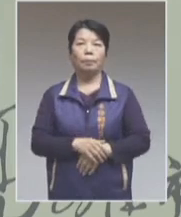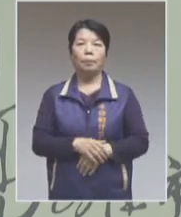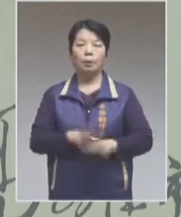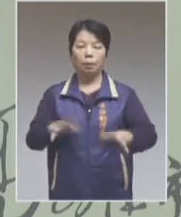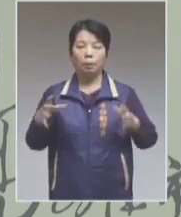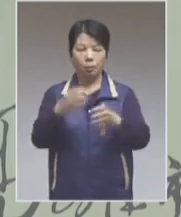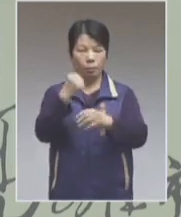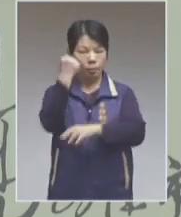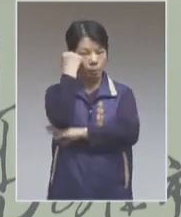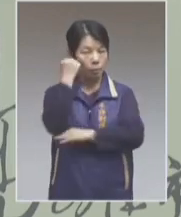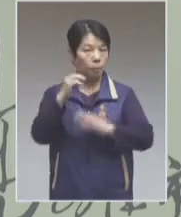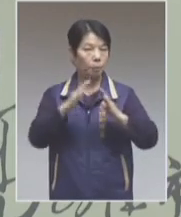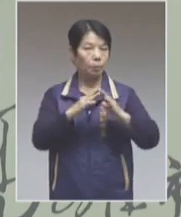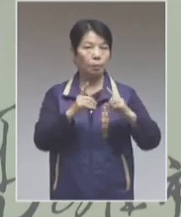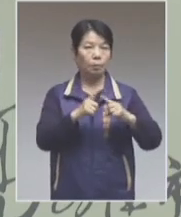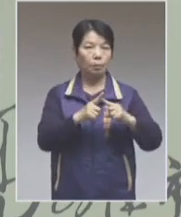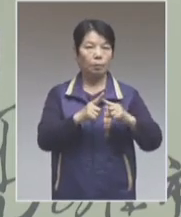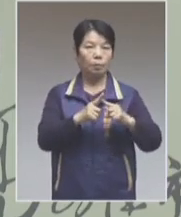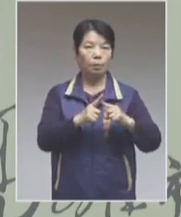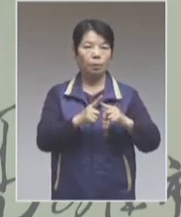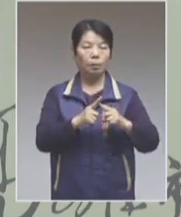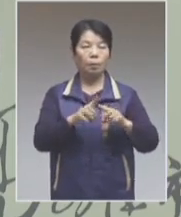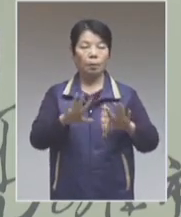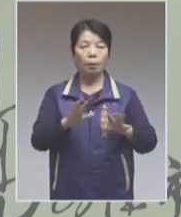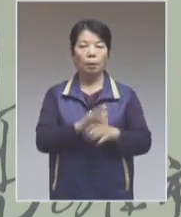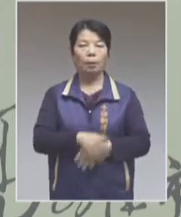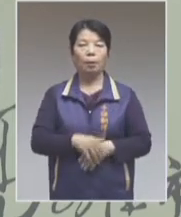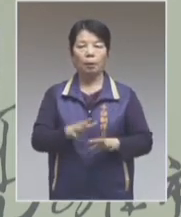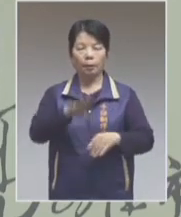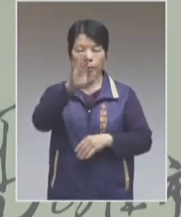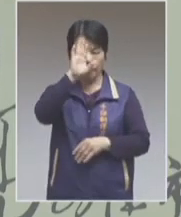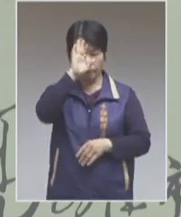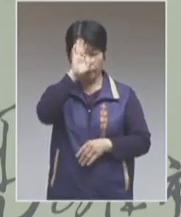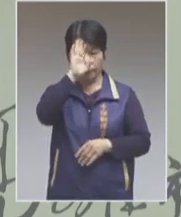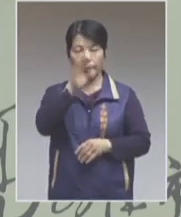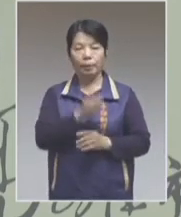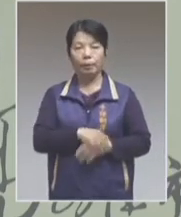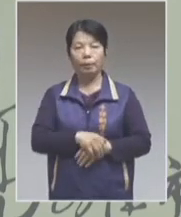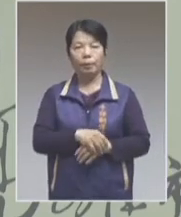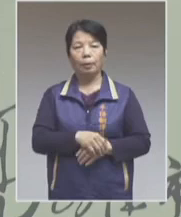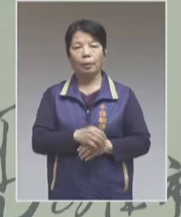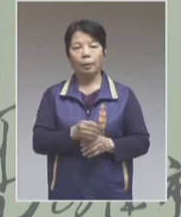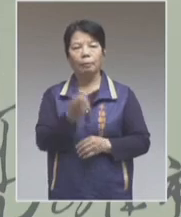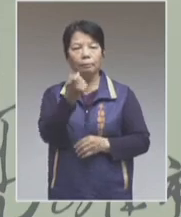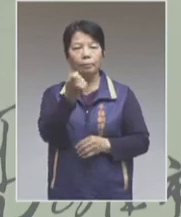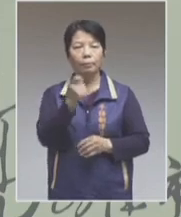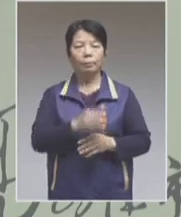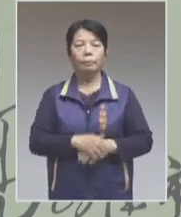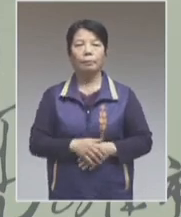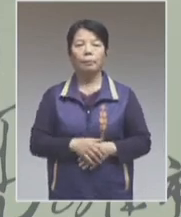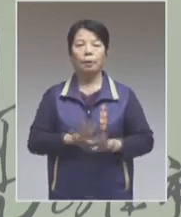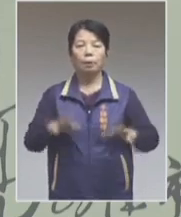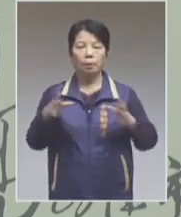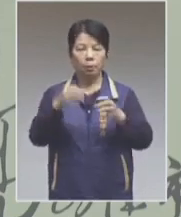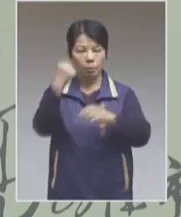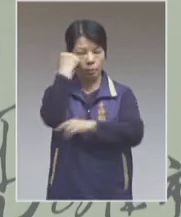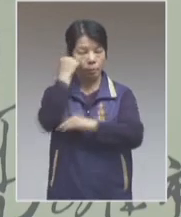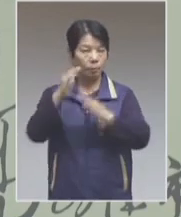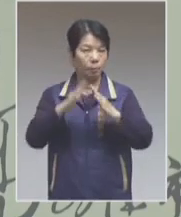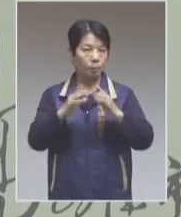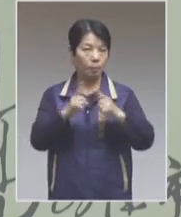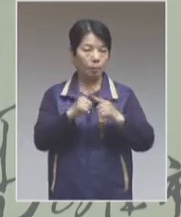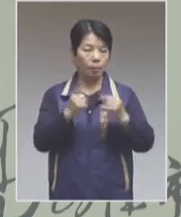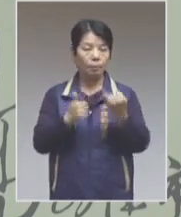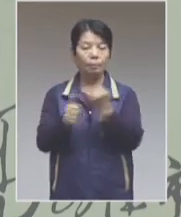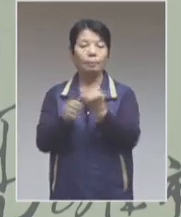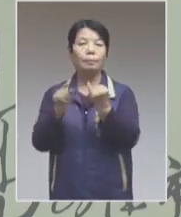同住家人也就变成比较少发病啊，哦。那他的另外一位同住家人也是他的这个配